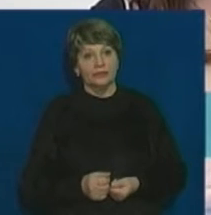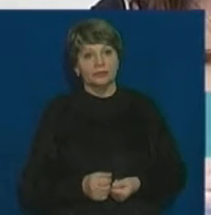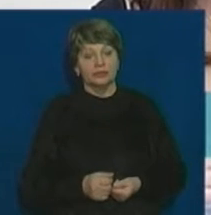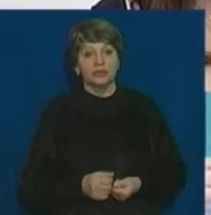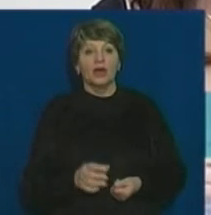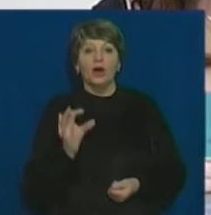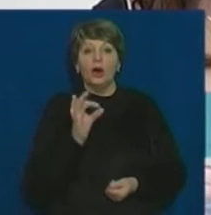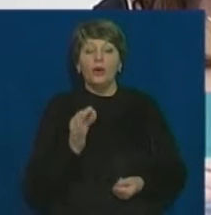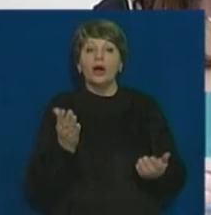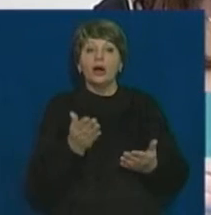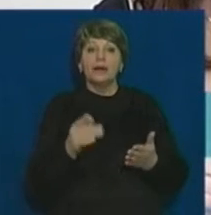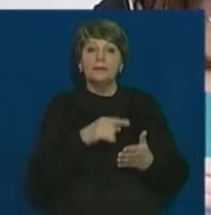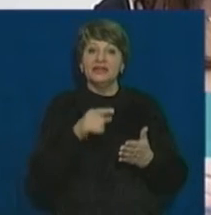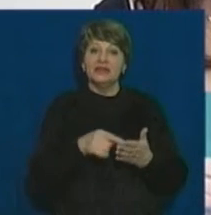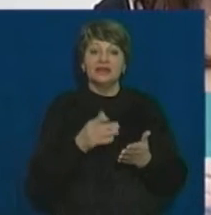йде мова, озвучте їх.